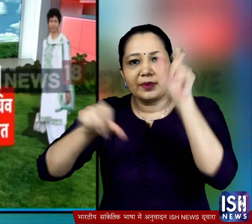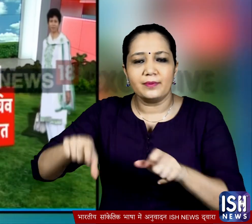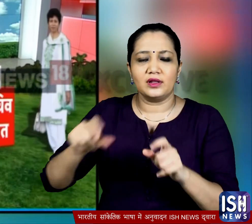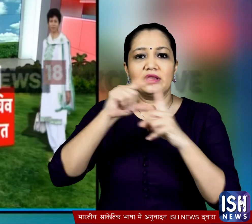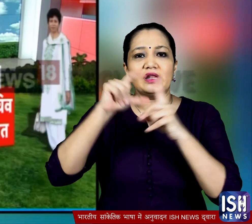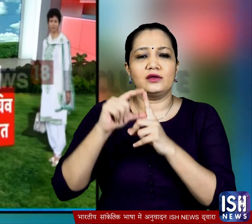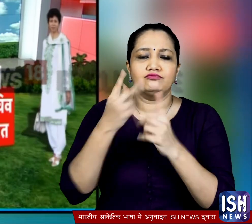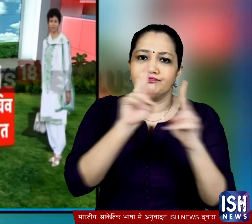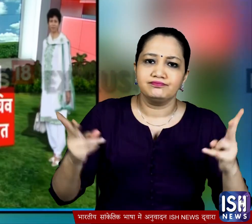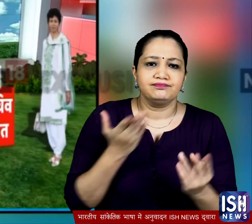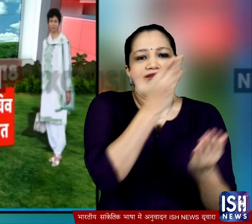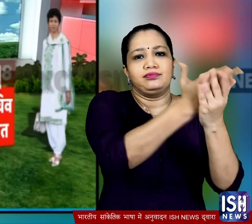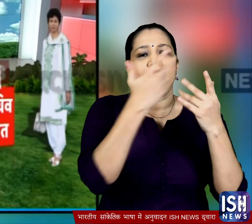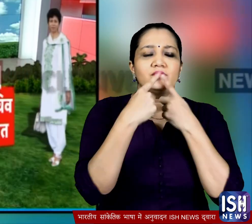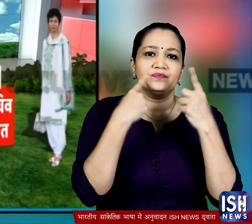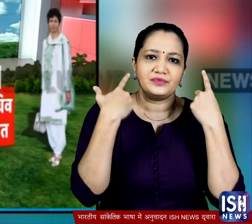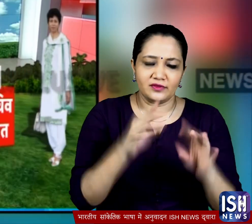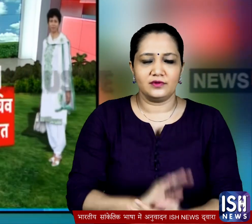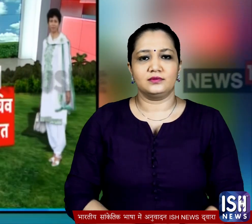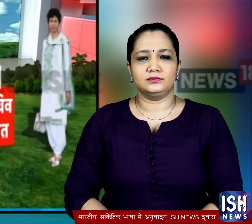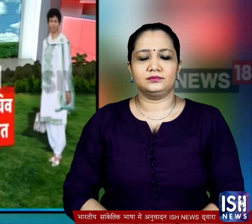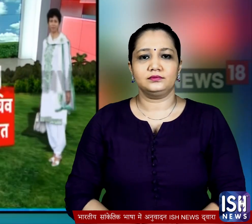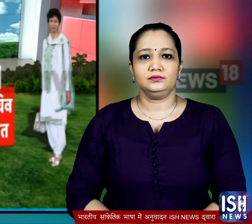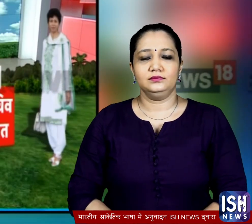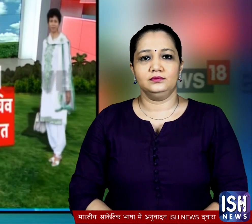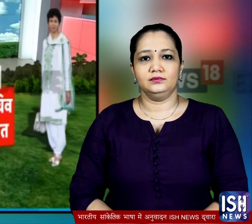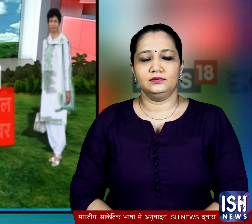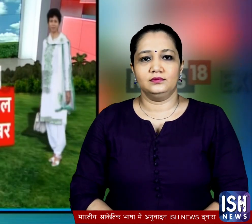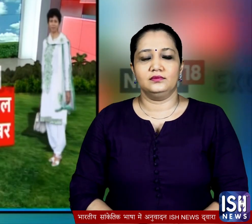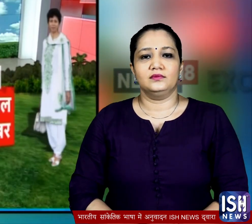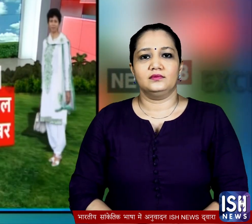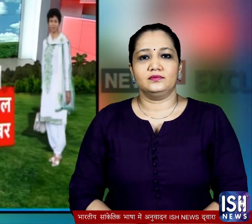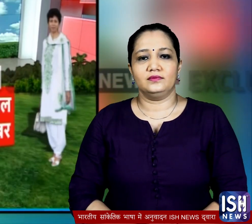23 विधायकों ने दिल्ली में संगठन महासचिव केसी वेणुगोपाल से मुलाकात की।